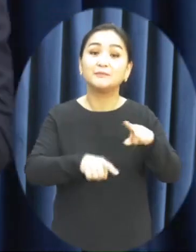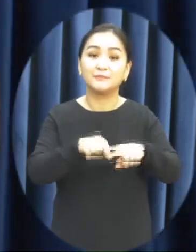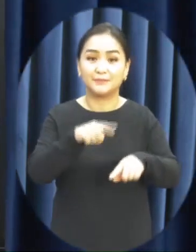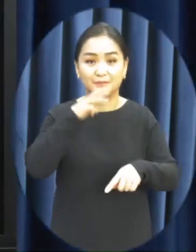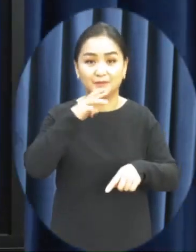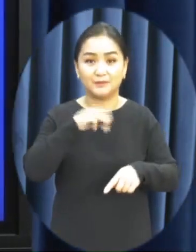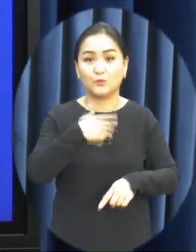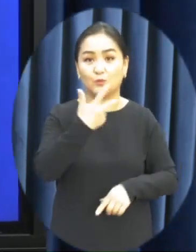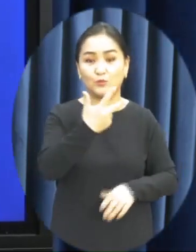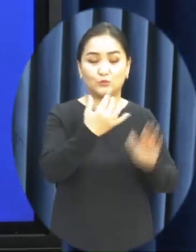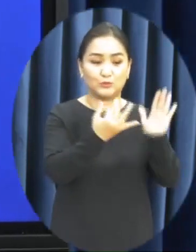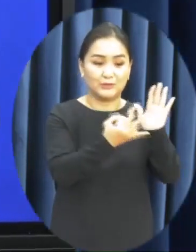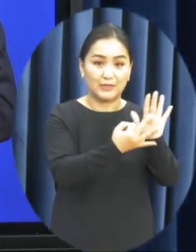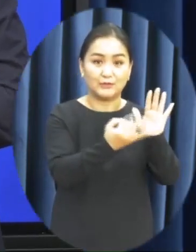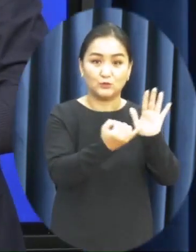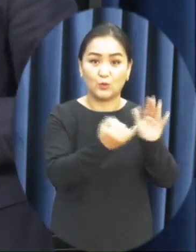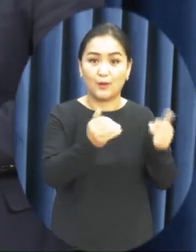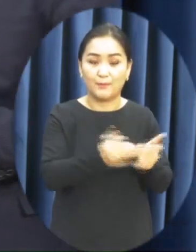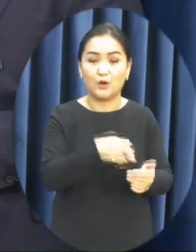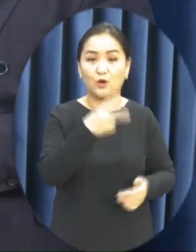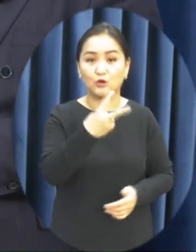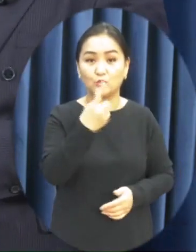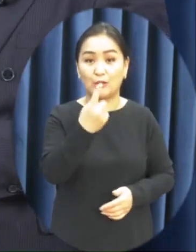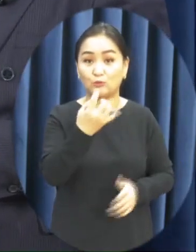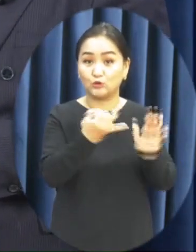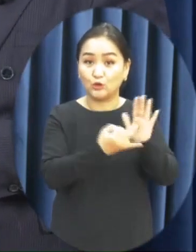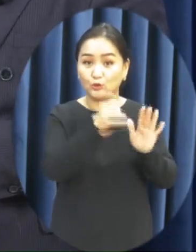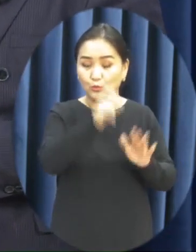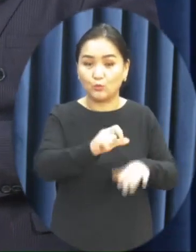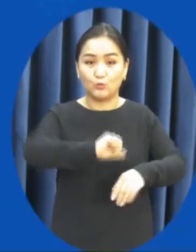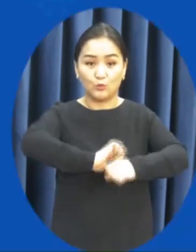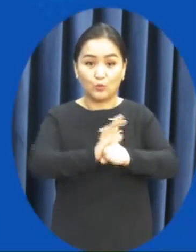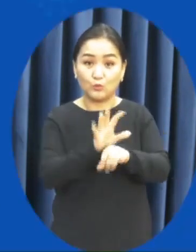པའི